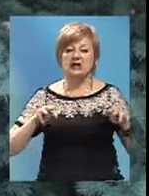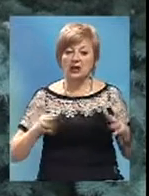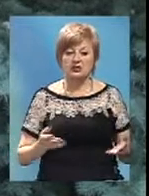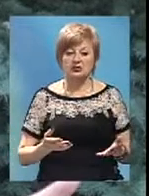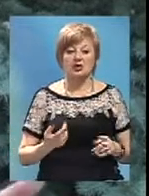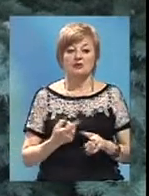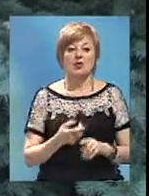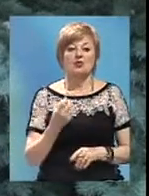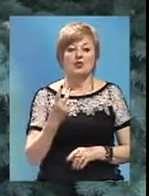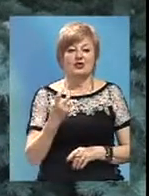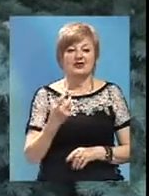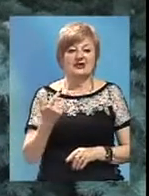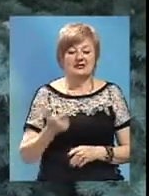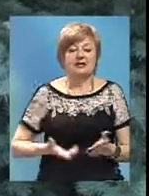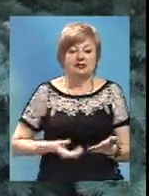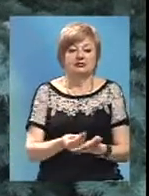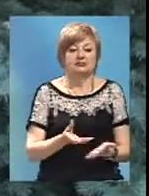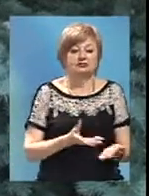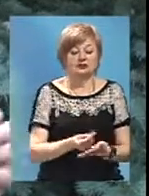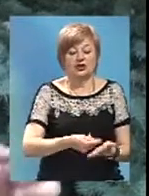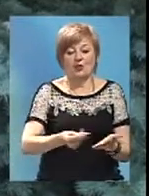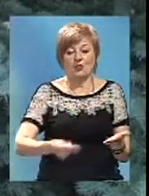по 200 гривень на своєму окрузі, підписати